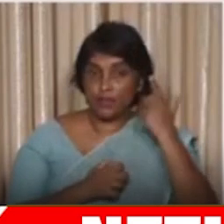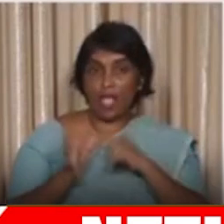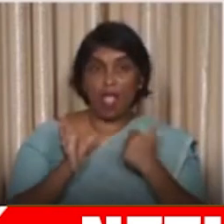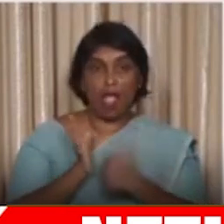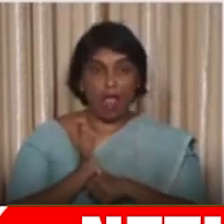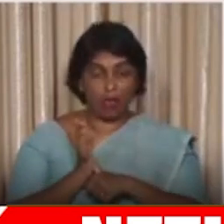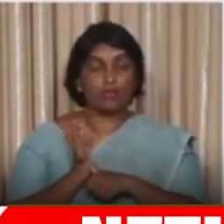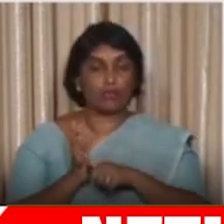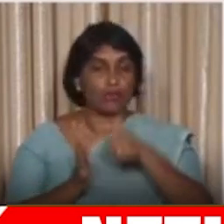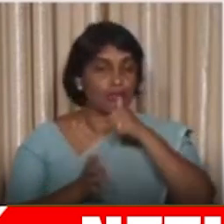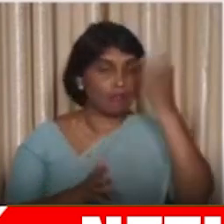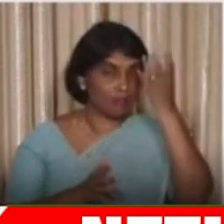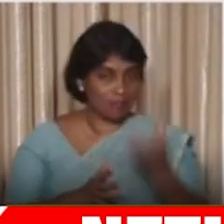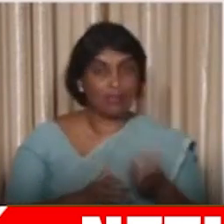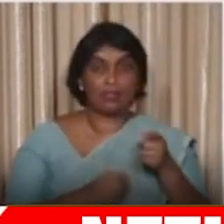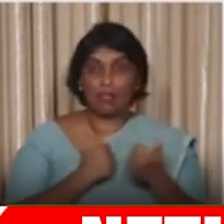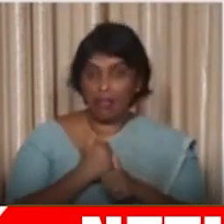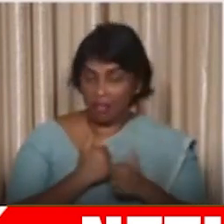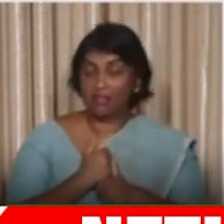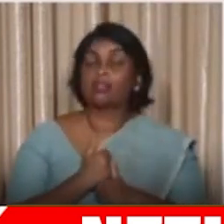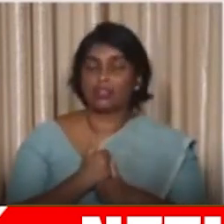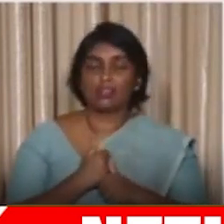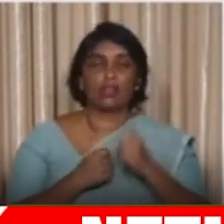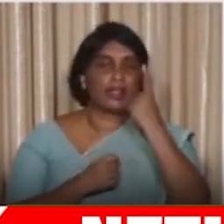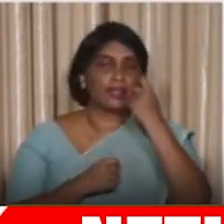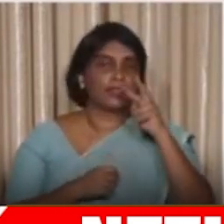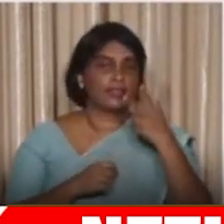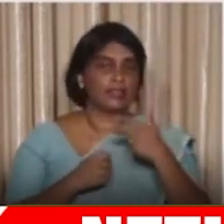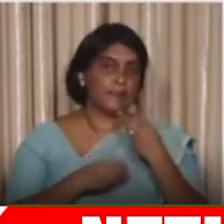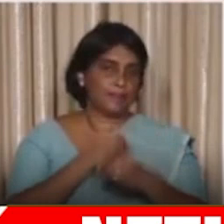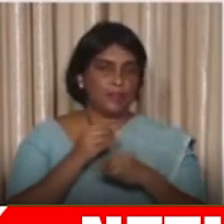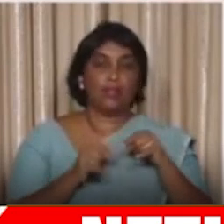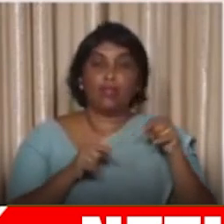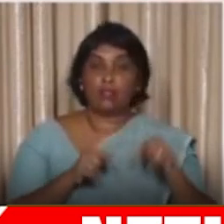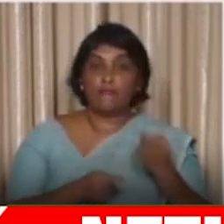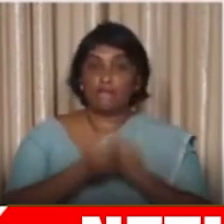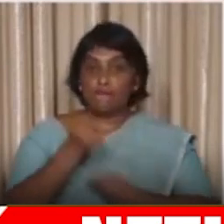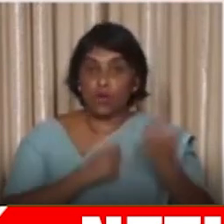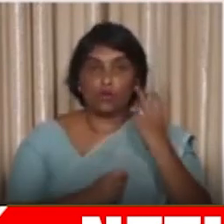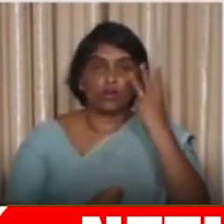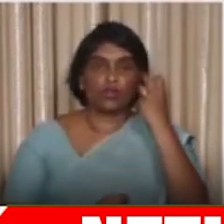අරක්කු බෝතලයක් සම්පූර්ණයෙන් නිෂ්පාදනය කරලා ඉවර වෙන්න යන්නේ. හැබැයි දැන් 3200යි